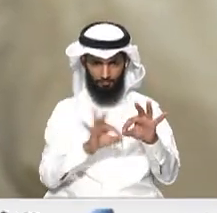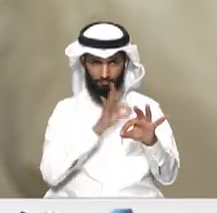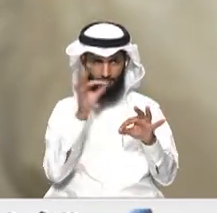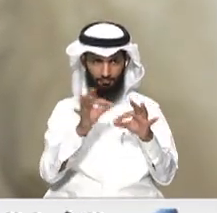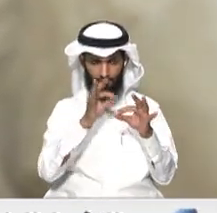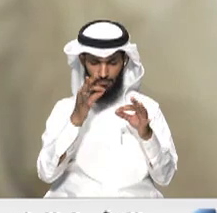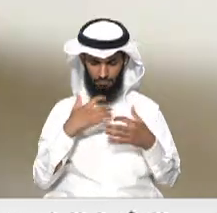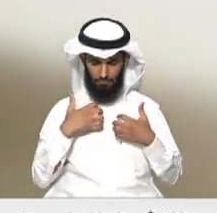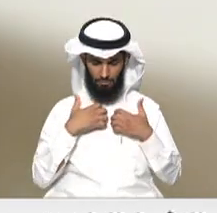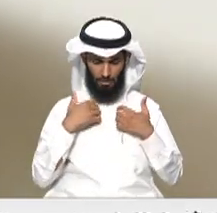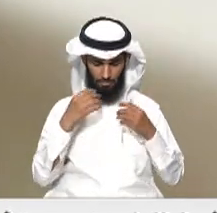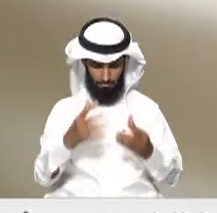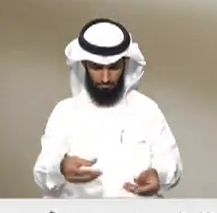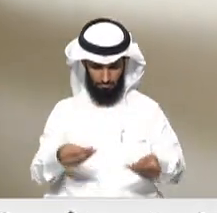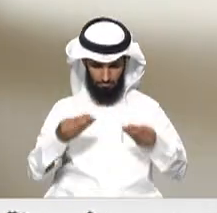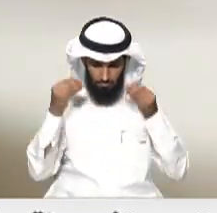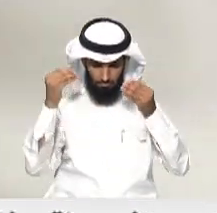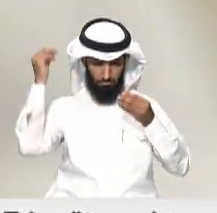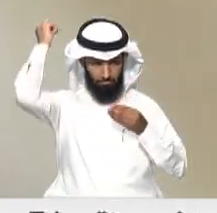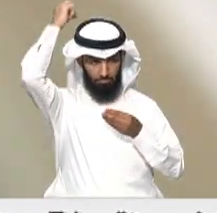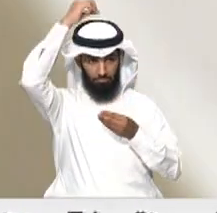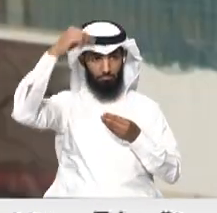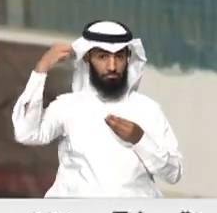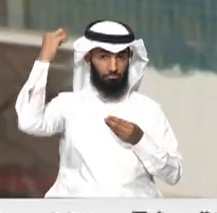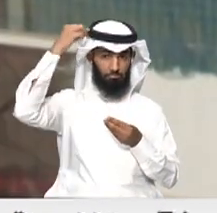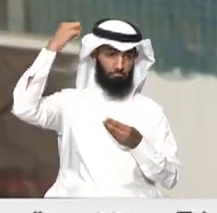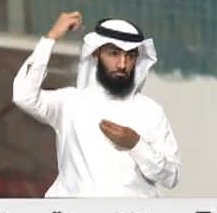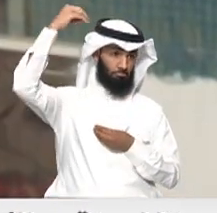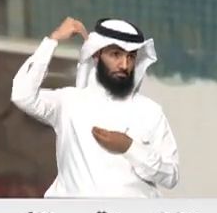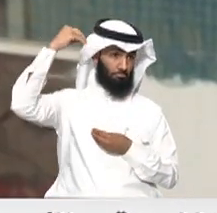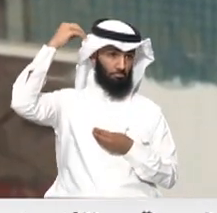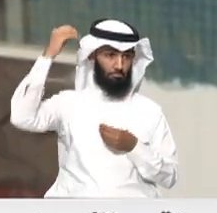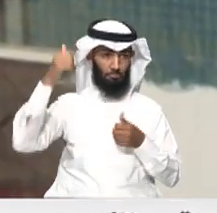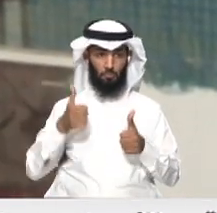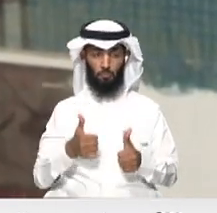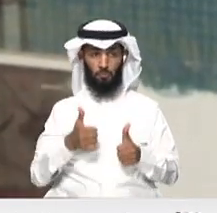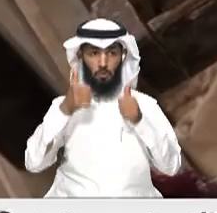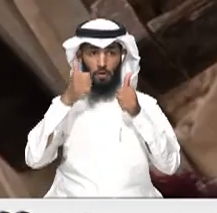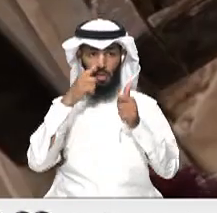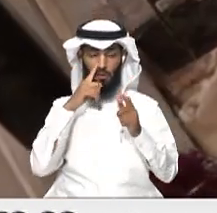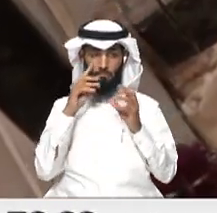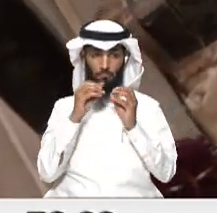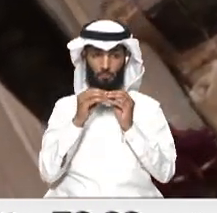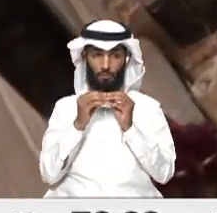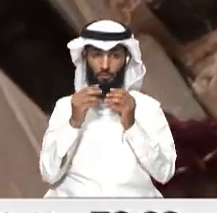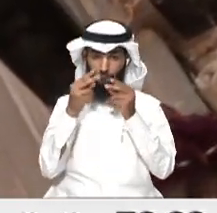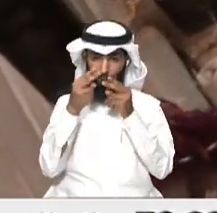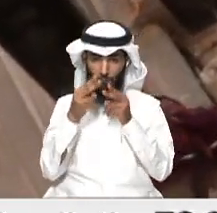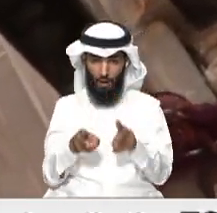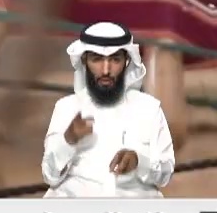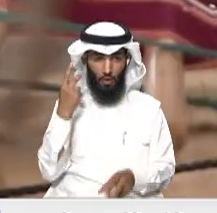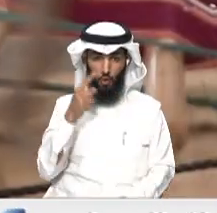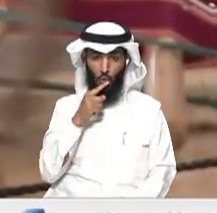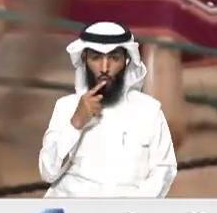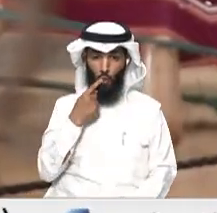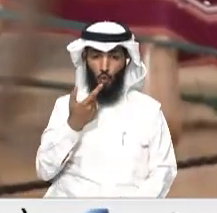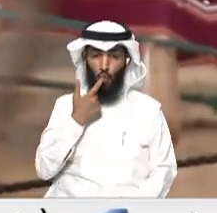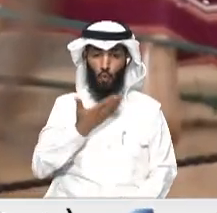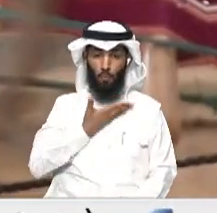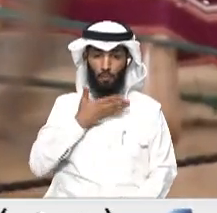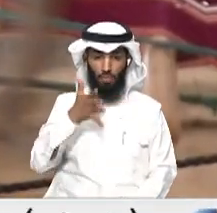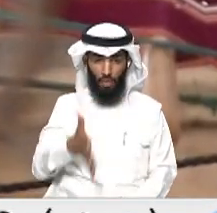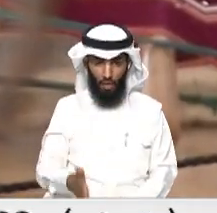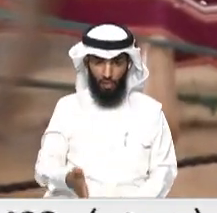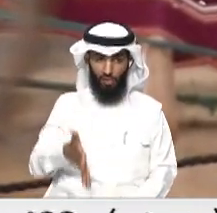مفتخرا بصناعته حافظا لأسرارها، فهي رفيقة دربه مذ كان في الثانية عشرة من عمره.